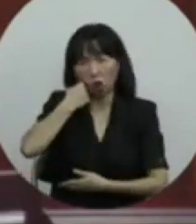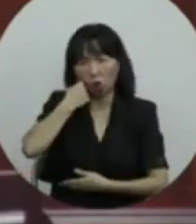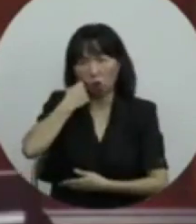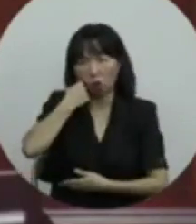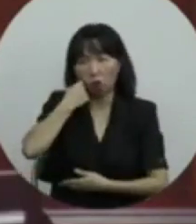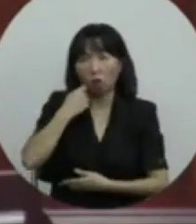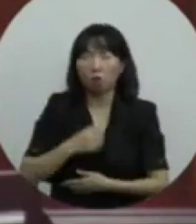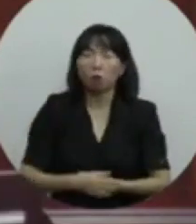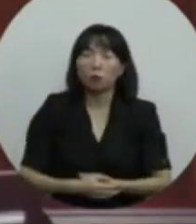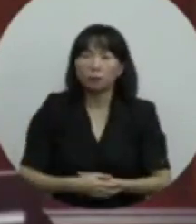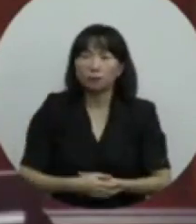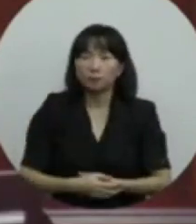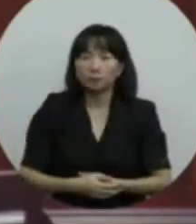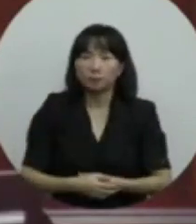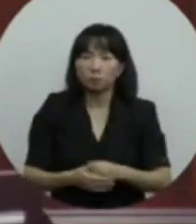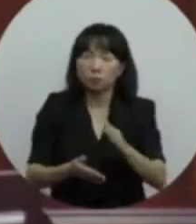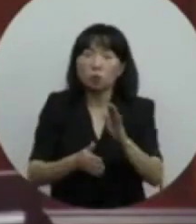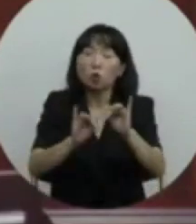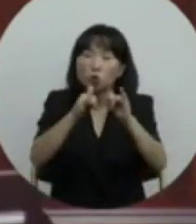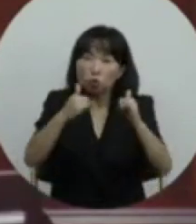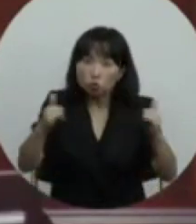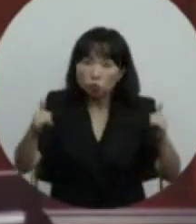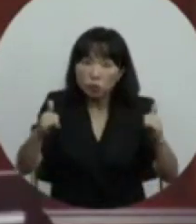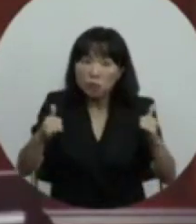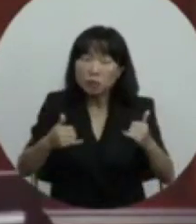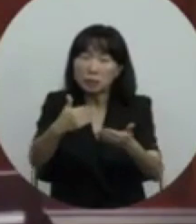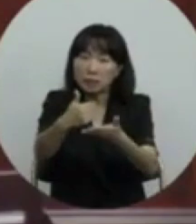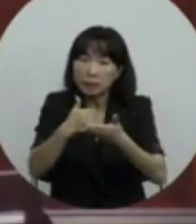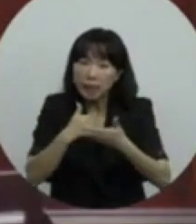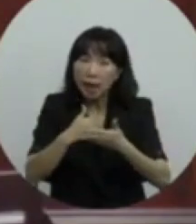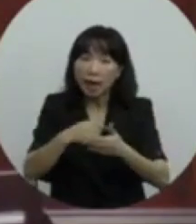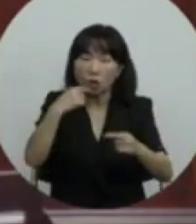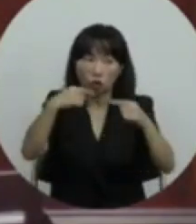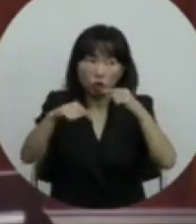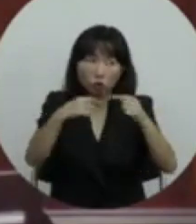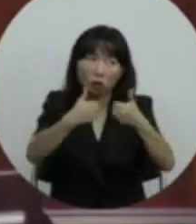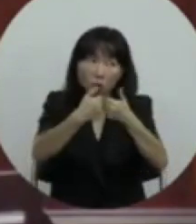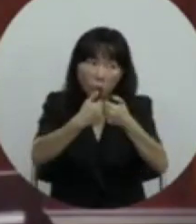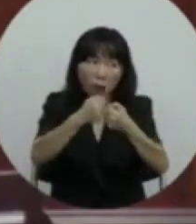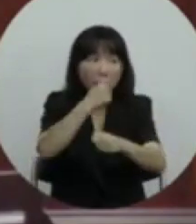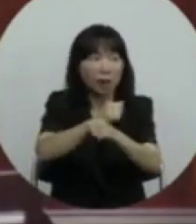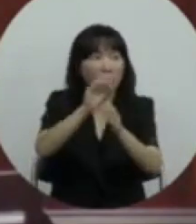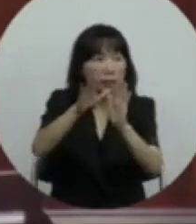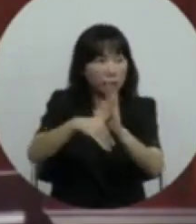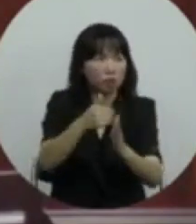현실입니다. 주민 제안 정책 회의 등과 같이 행정과 주민 간의